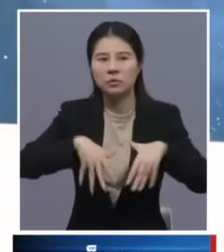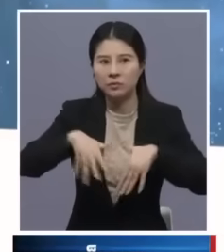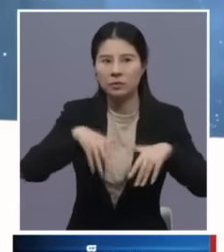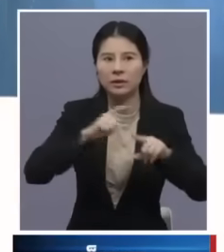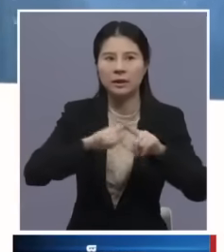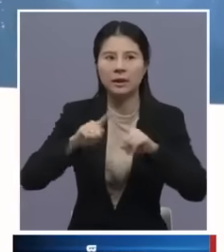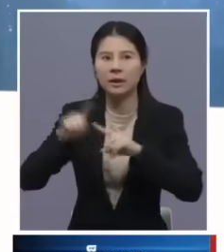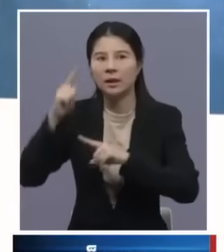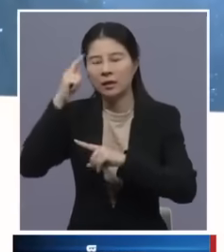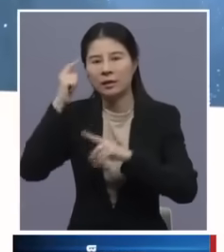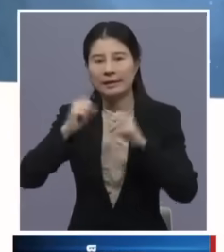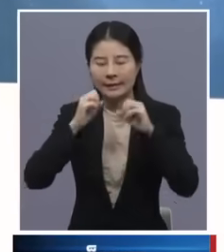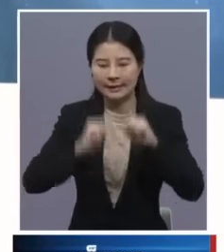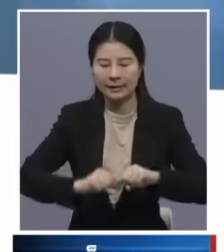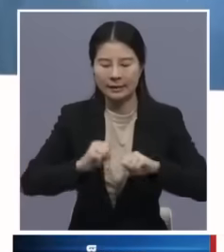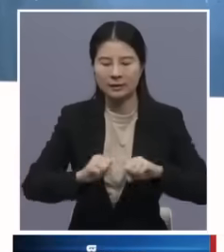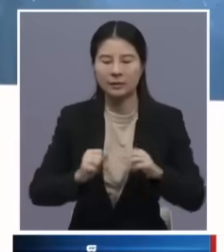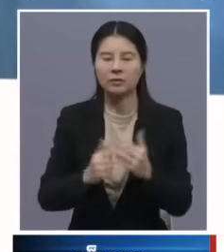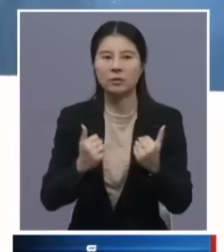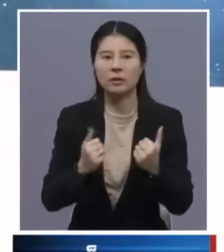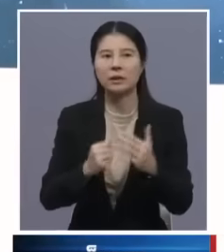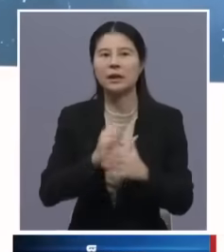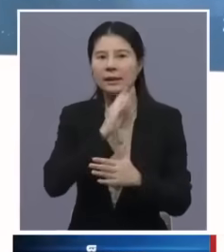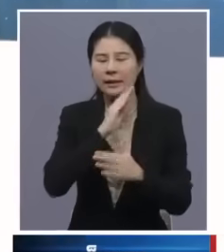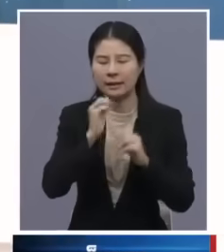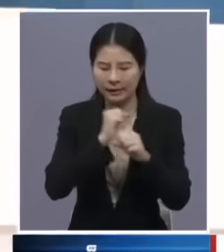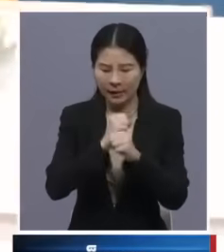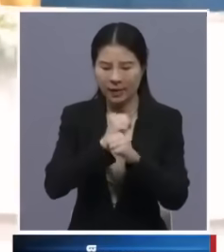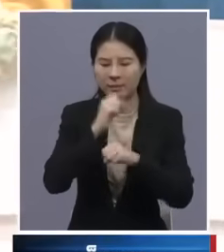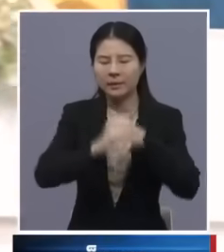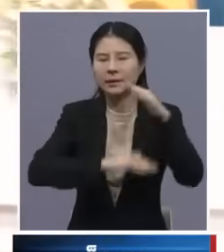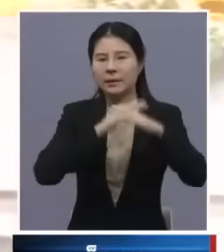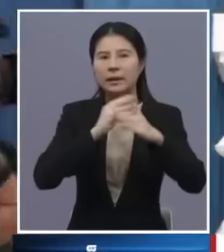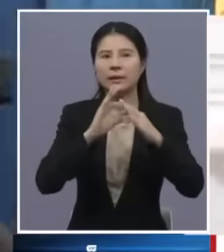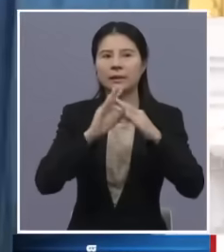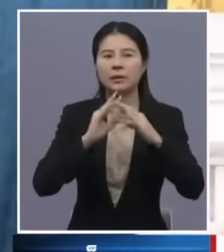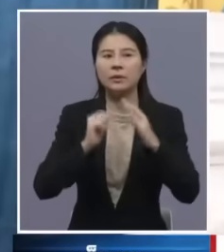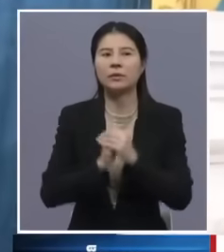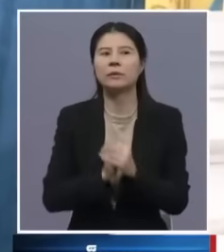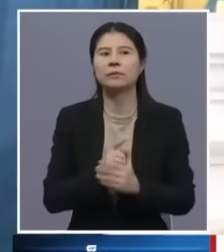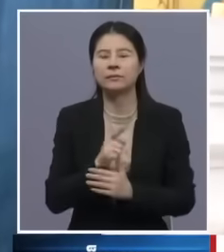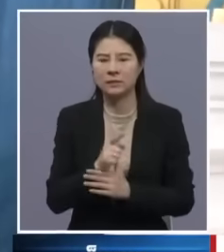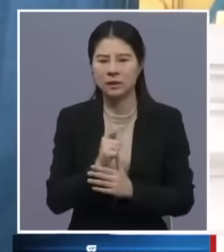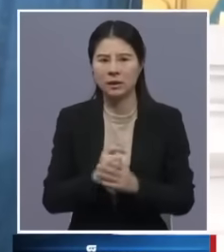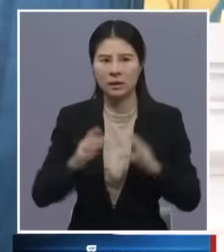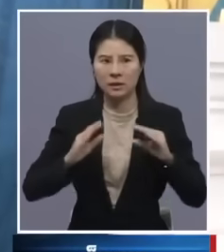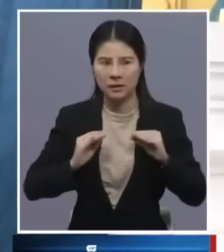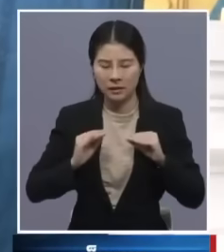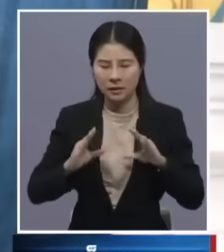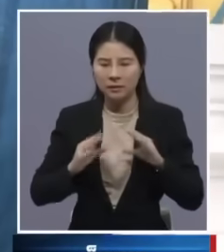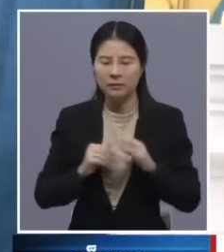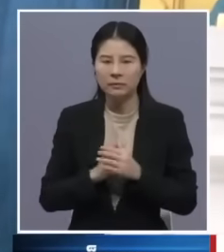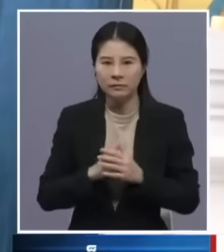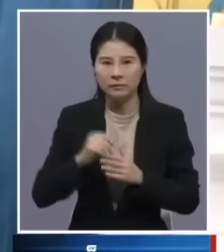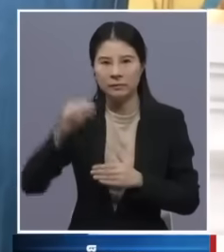าธิปัตย์หากไม่มีข้อนี้จะกลับมาไม่ได้ก็คือต่อต้านเผด็จการในทุกรูปแบบคุณวัฒนยาบอกเร